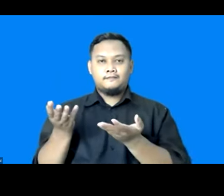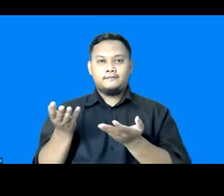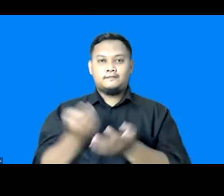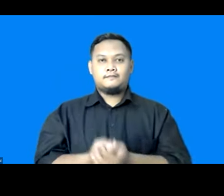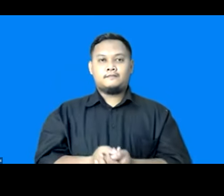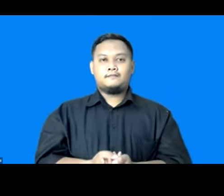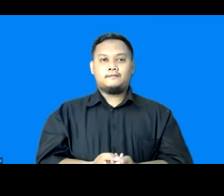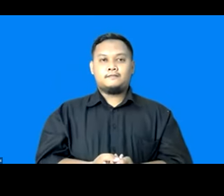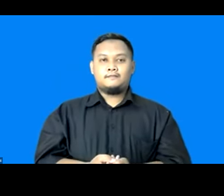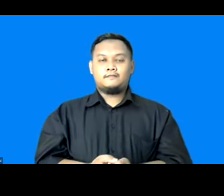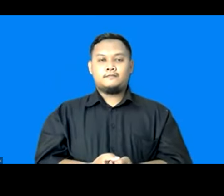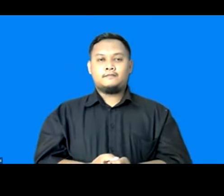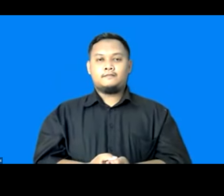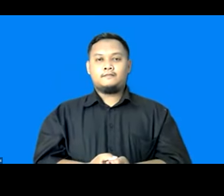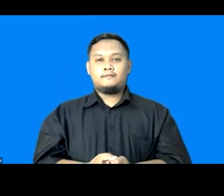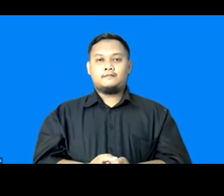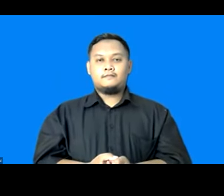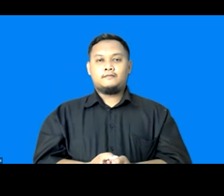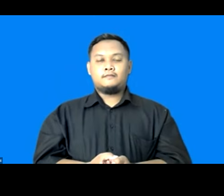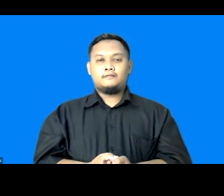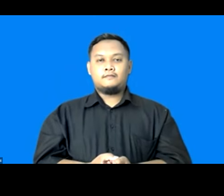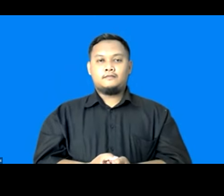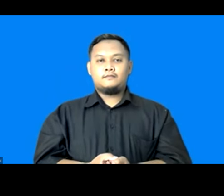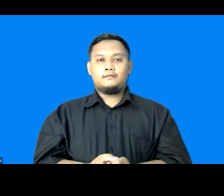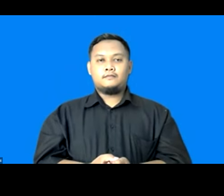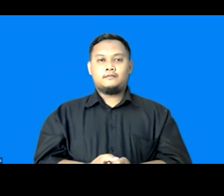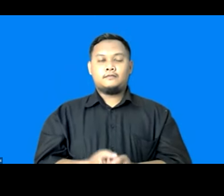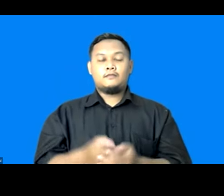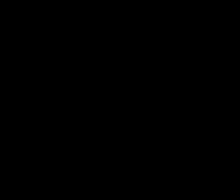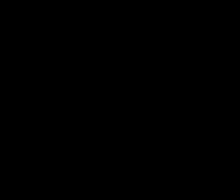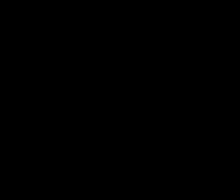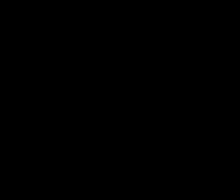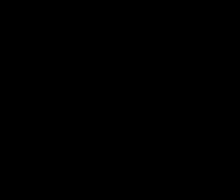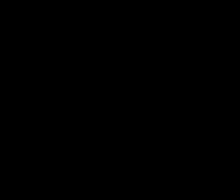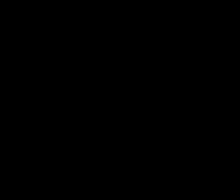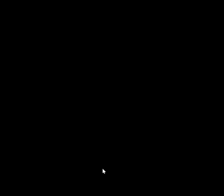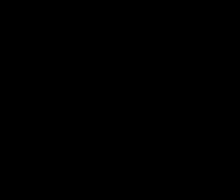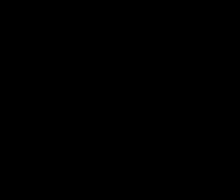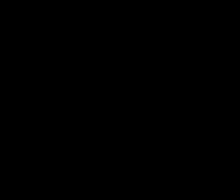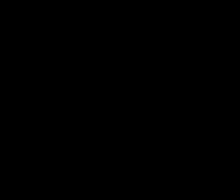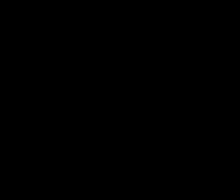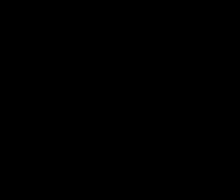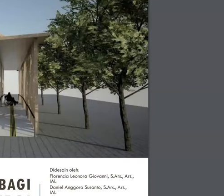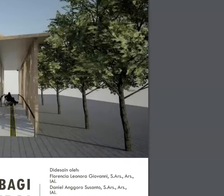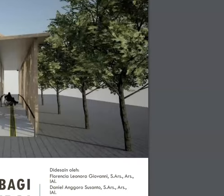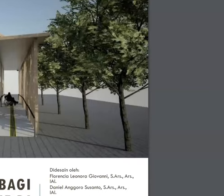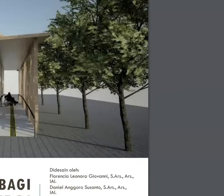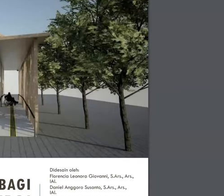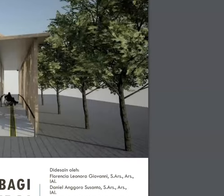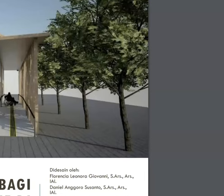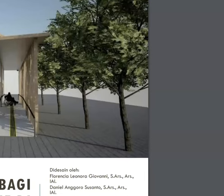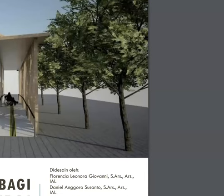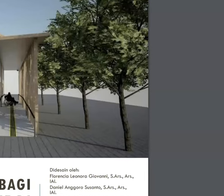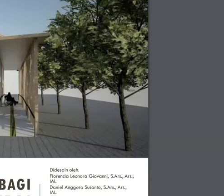paparan. Iya, sebelumnya ini filenya udah ada di Pak Gunte ya, bisa di-share langsung dari situ bisa nggak? Baik,